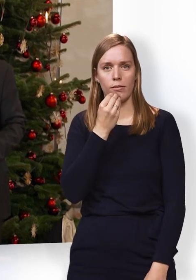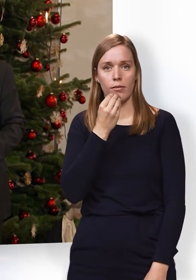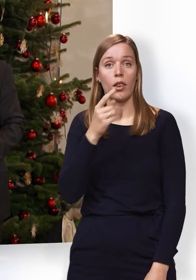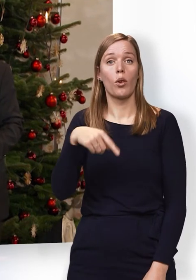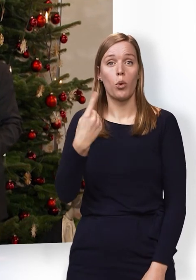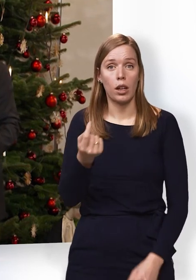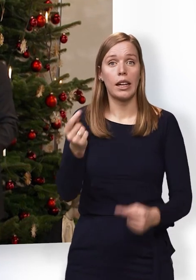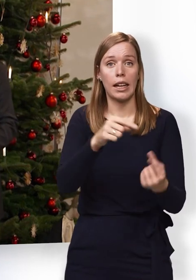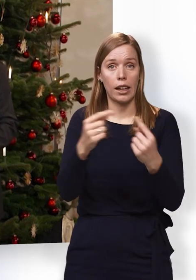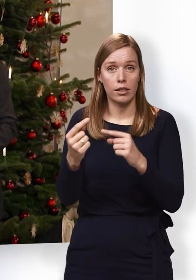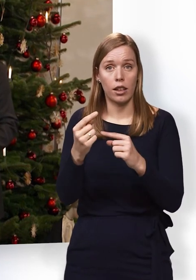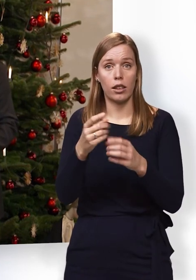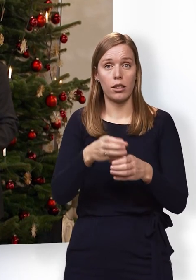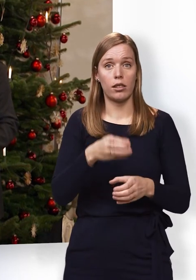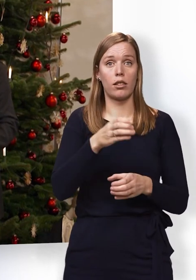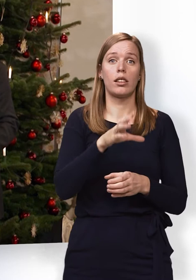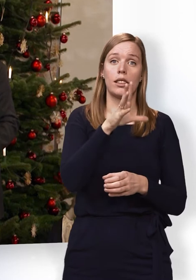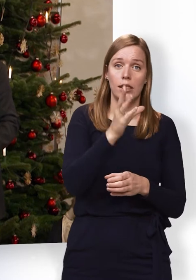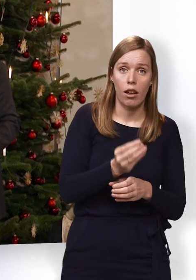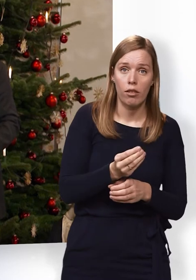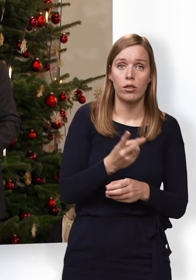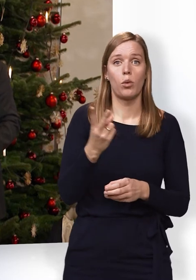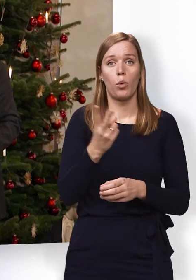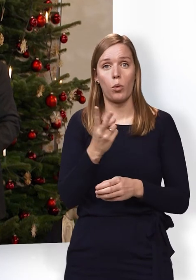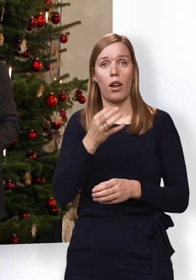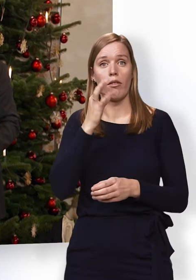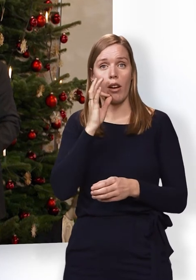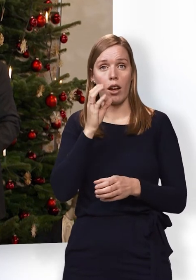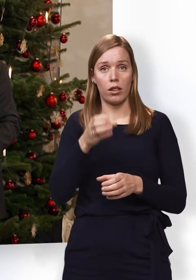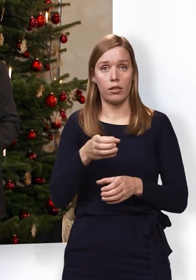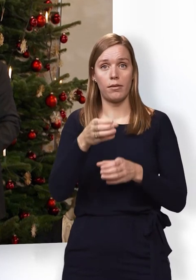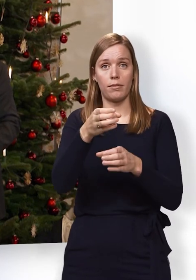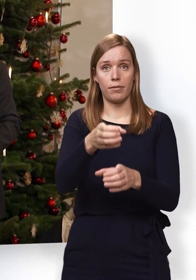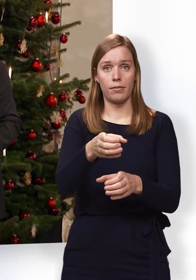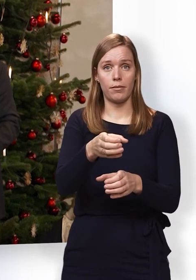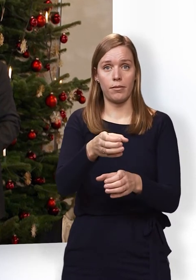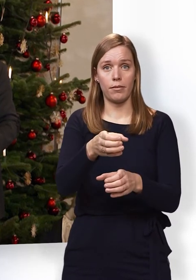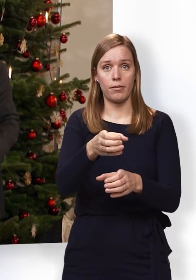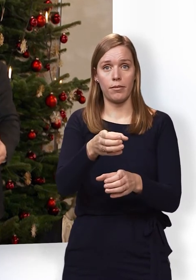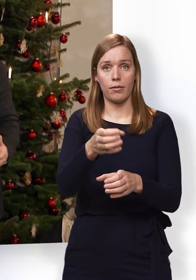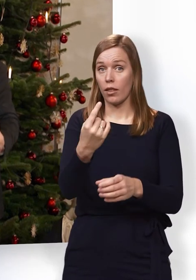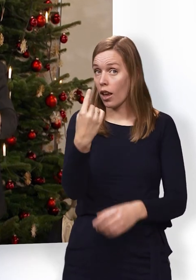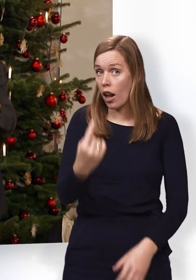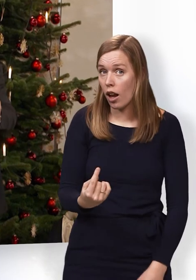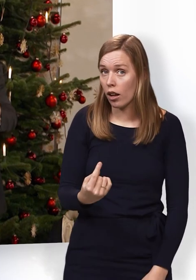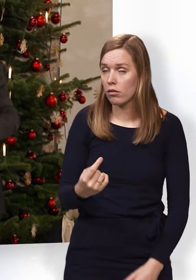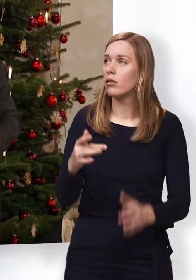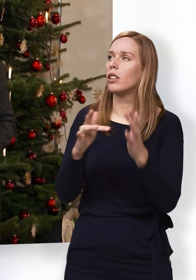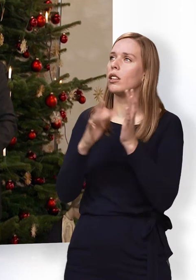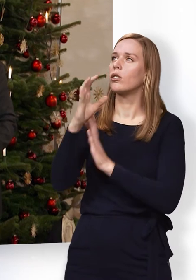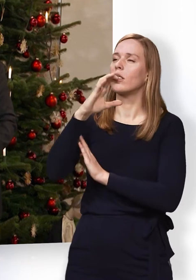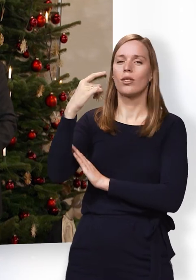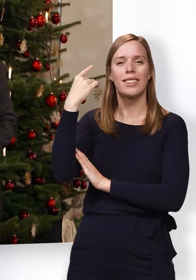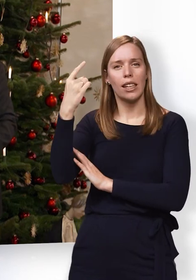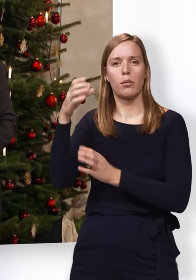danach gegenseitig den Saft der Traube, den Wein. Wenn Sie alleine sind, nehmen Sie von